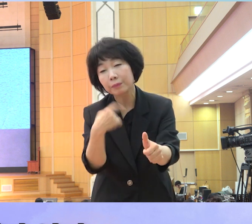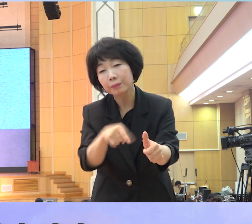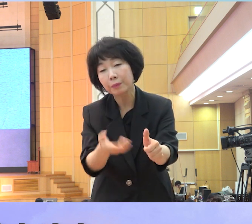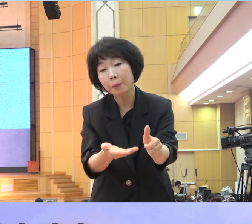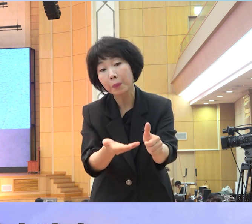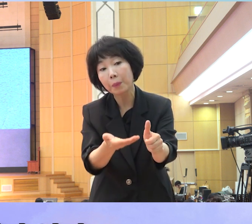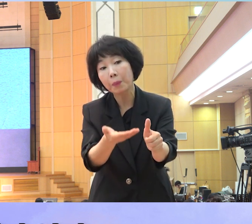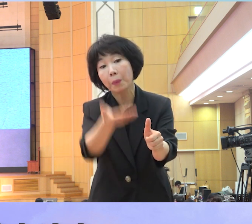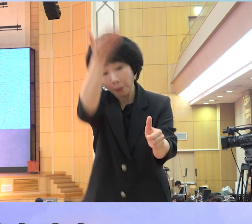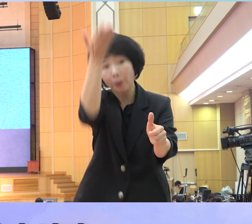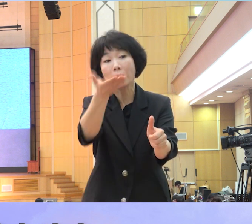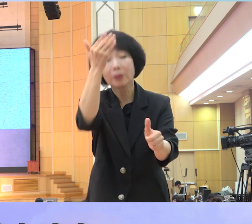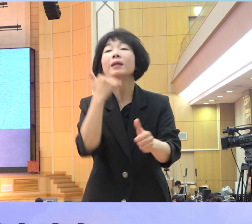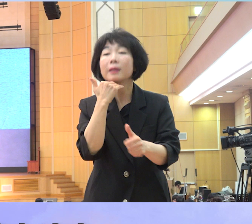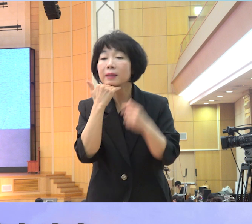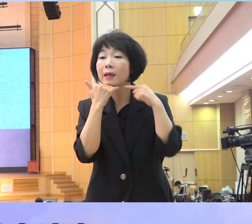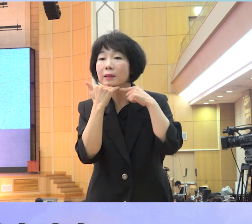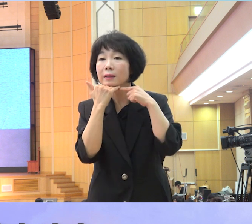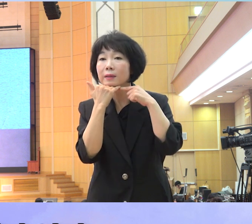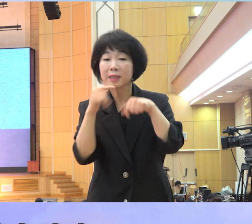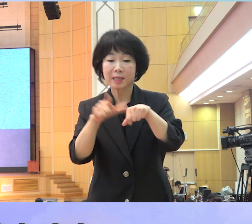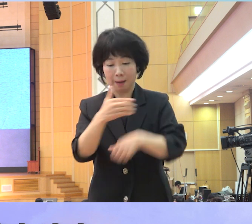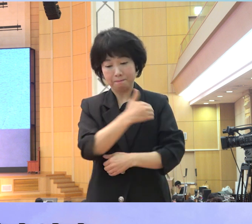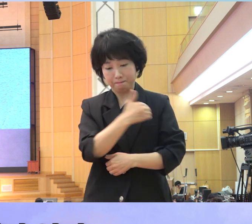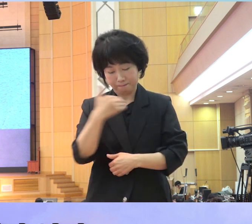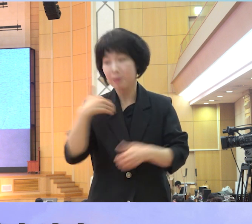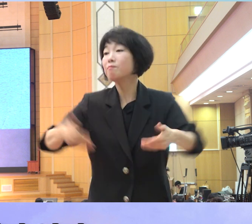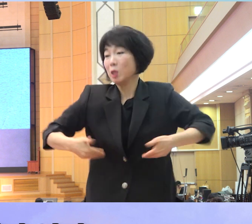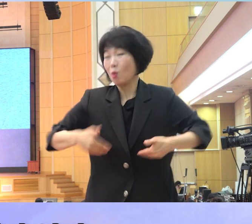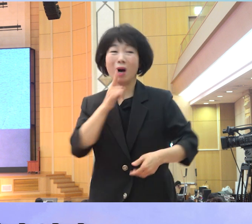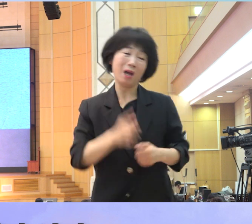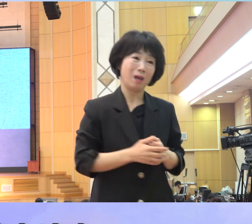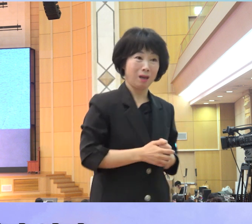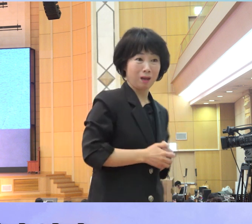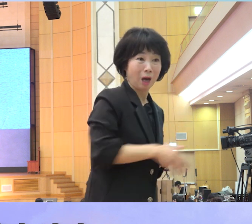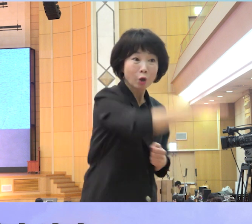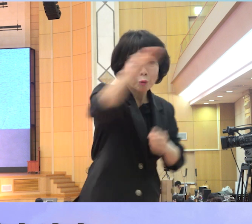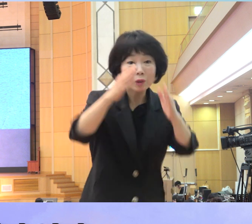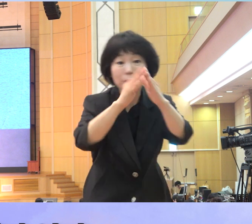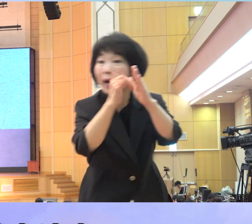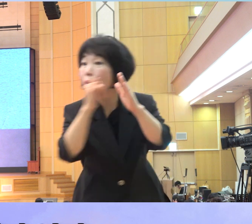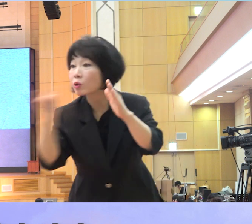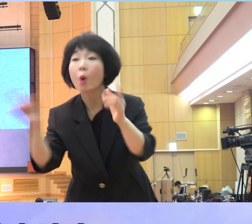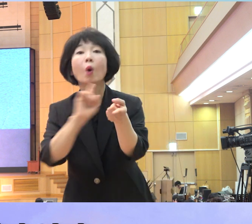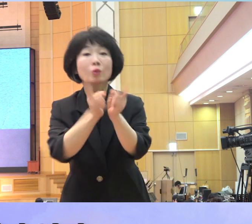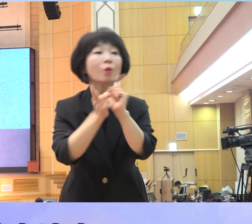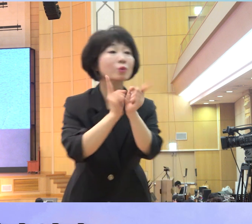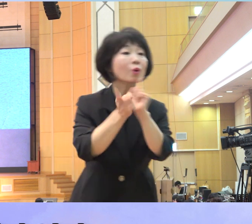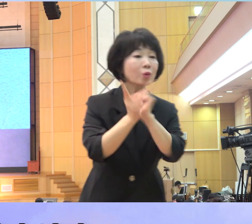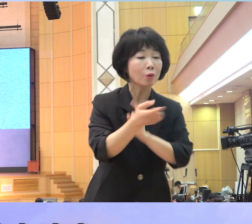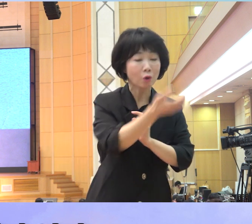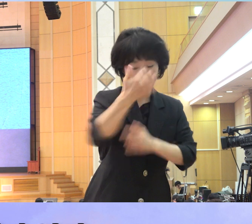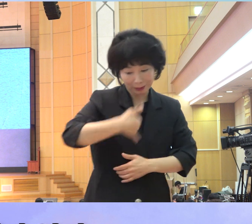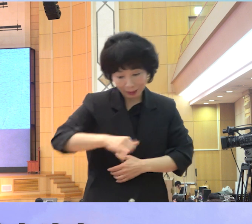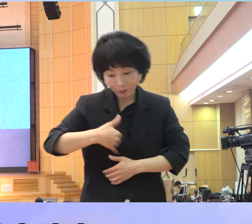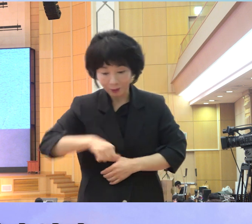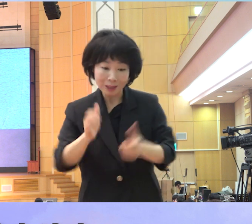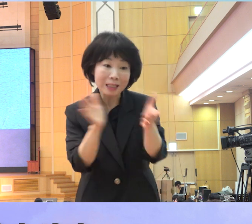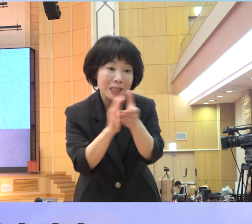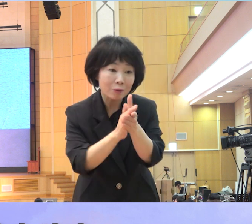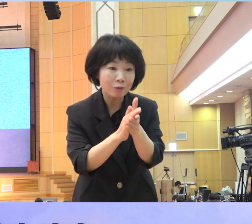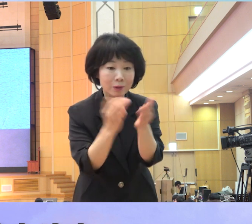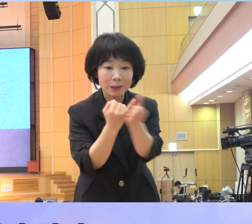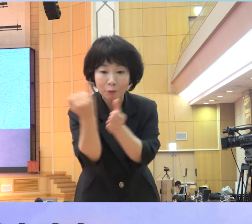시키려면 때로는 기다려줌이라는 것도 필요하다는 거예요. 그러니까 여러분 가정에서도요, 자녀에게 또는